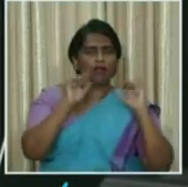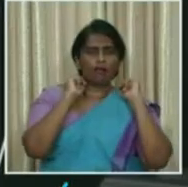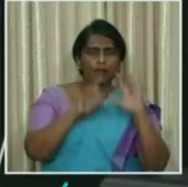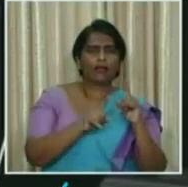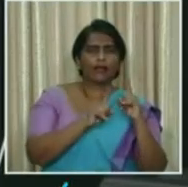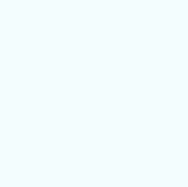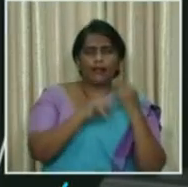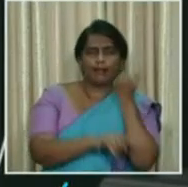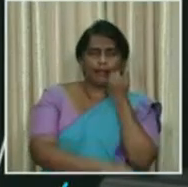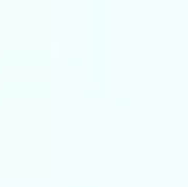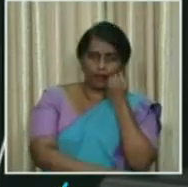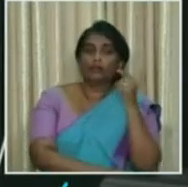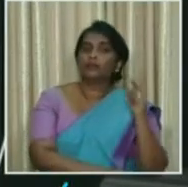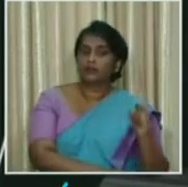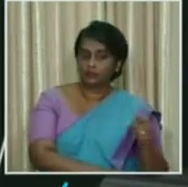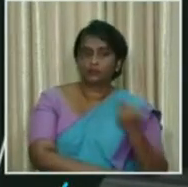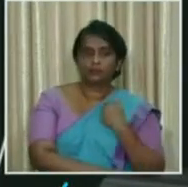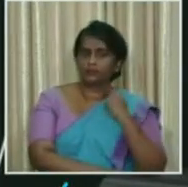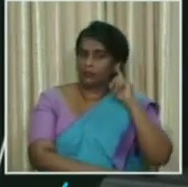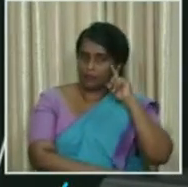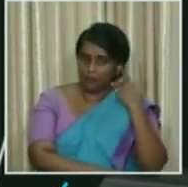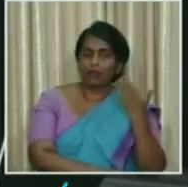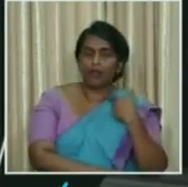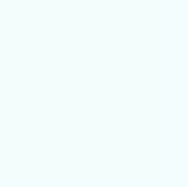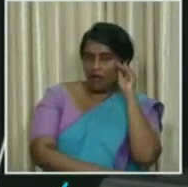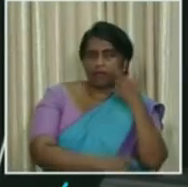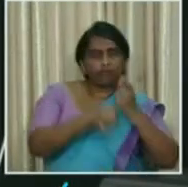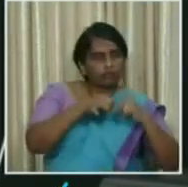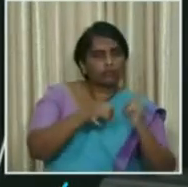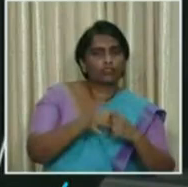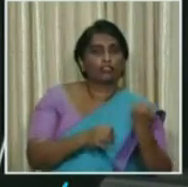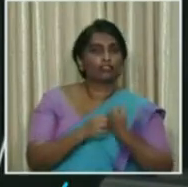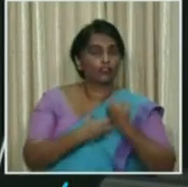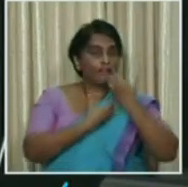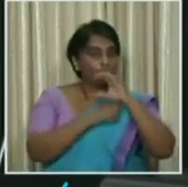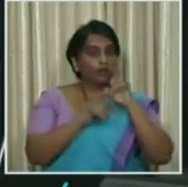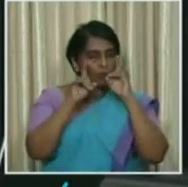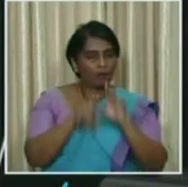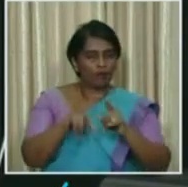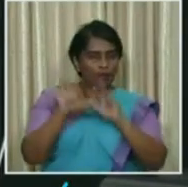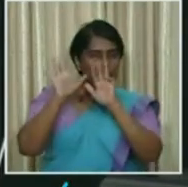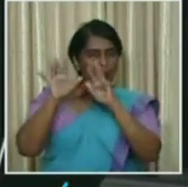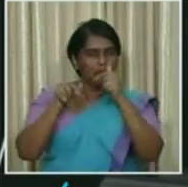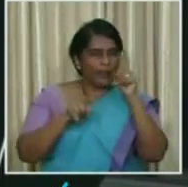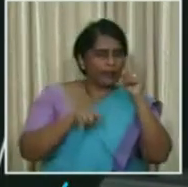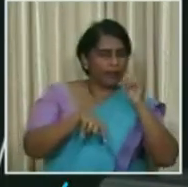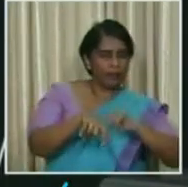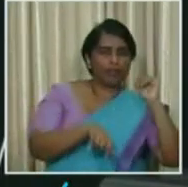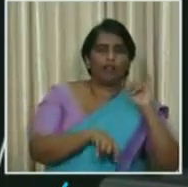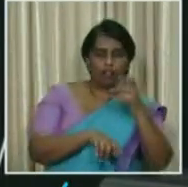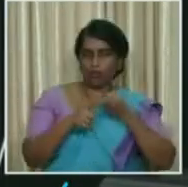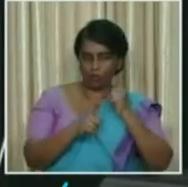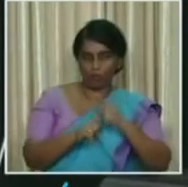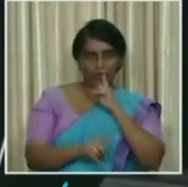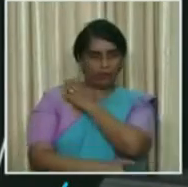එක්කෙනෙක්ට සංකූලතාවයක් නැවා ඒක මම දන්නේ නැහැ හැබැයි මම අහලා හොයලා බලනකොට වෛද්‍ය විද්‍යාවේ වෙන සංකූලතාවයක් ඇති වෙන්න පුළුවන් මම හොඳ උදාහරණයක්